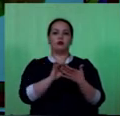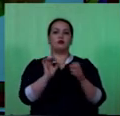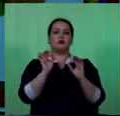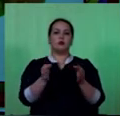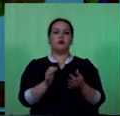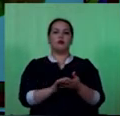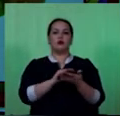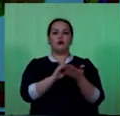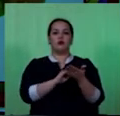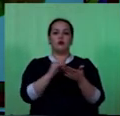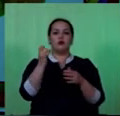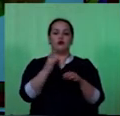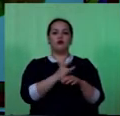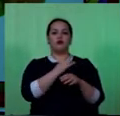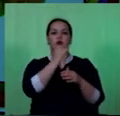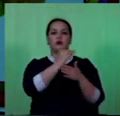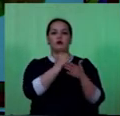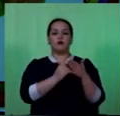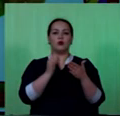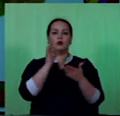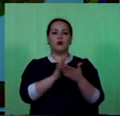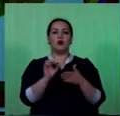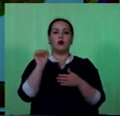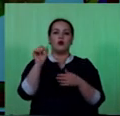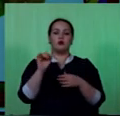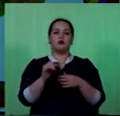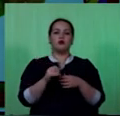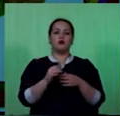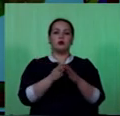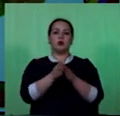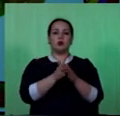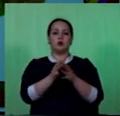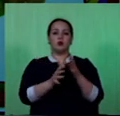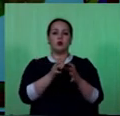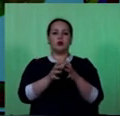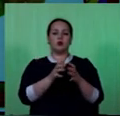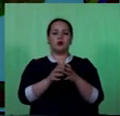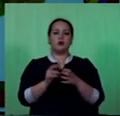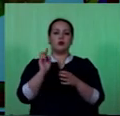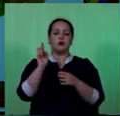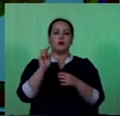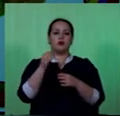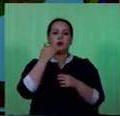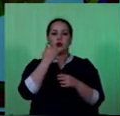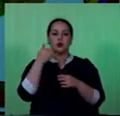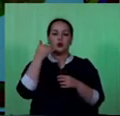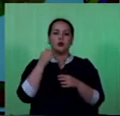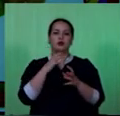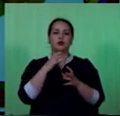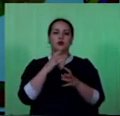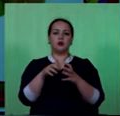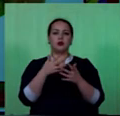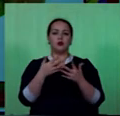повторю ещё раз варианты ответов а огурцы и помидоры б хондо ляжки овощи